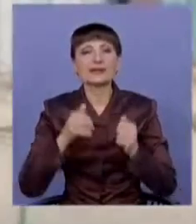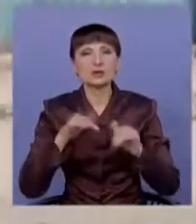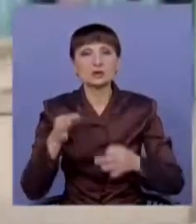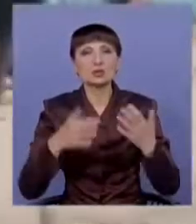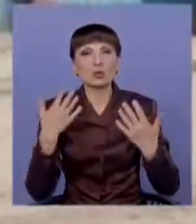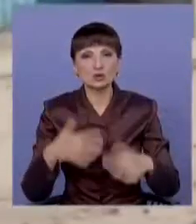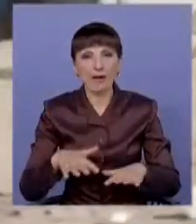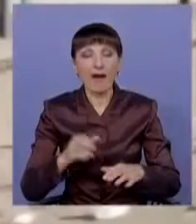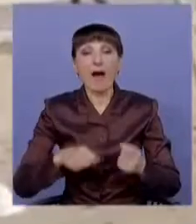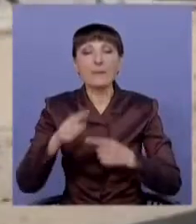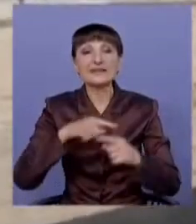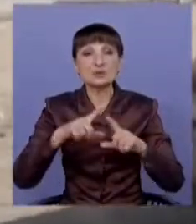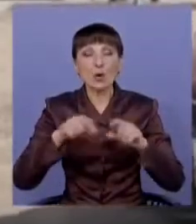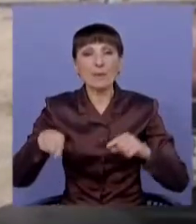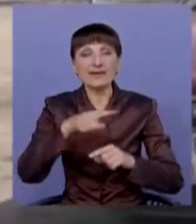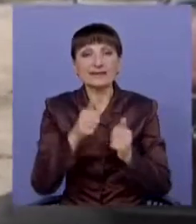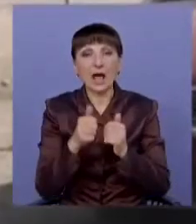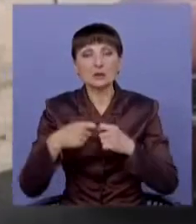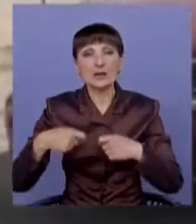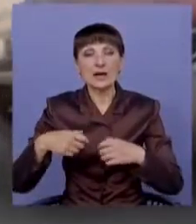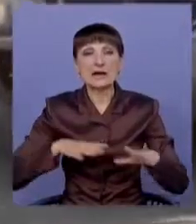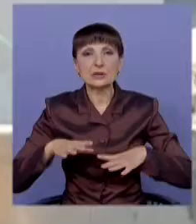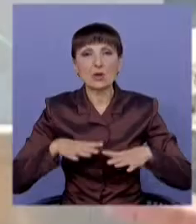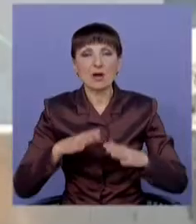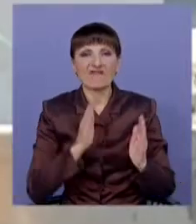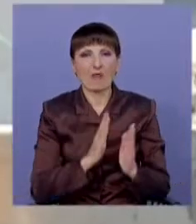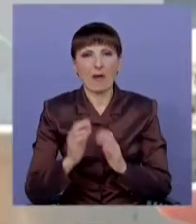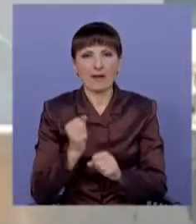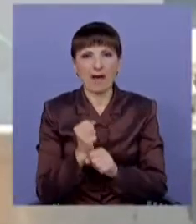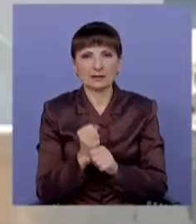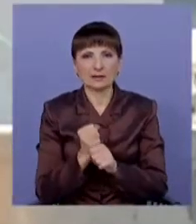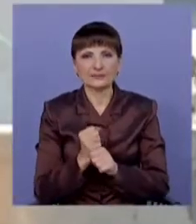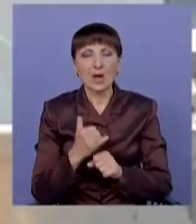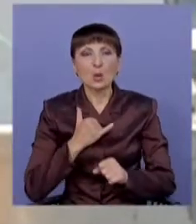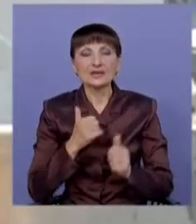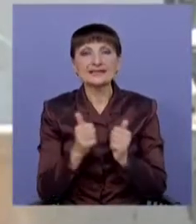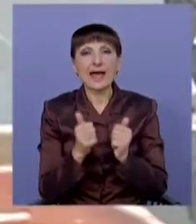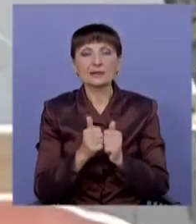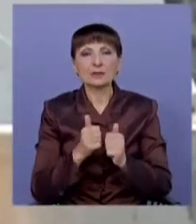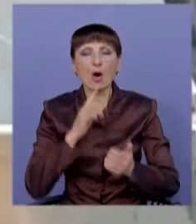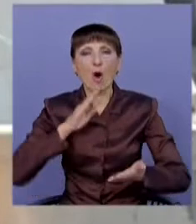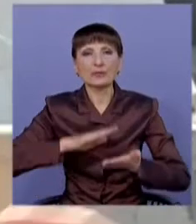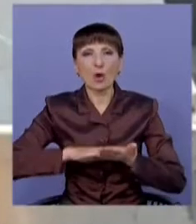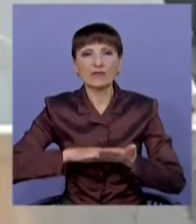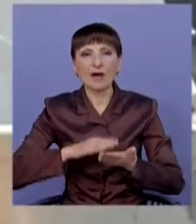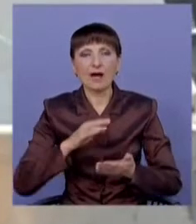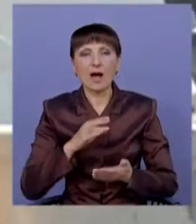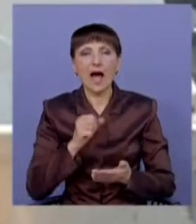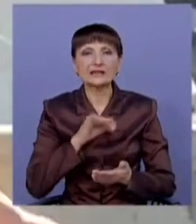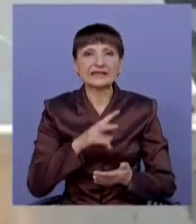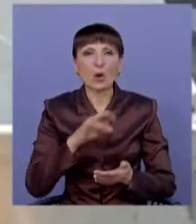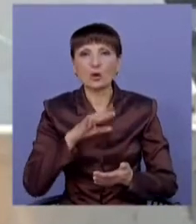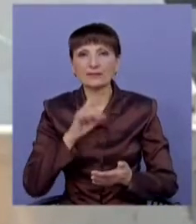а действующие бизнес-объекты вдоль рынка привести в порядок. У нас перед Алтын-Ордой все вот эти киоски, контейнер